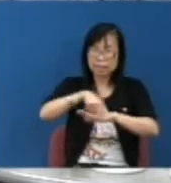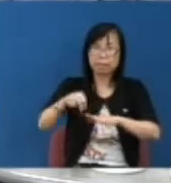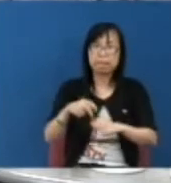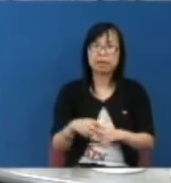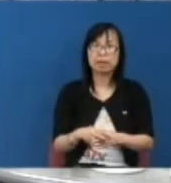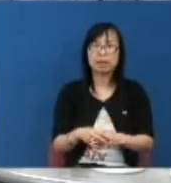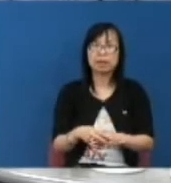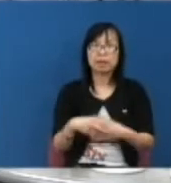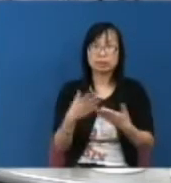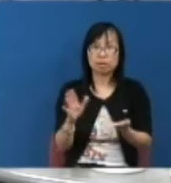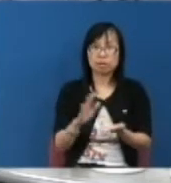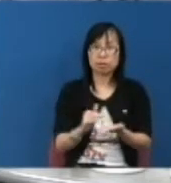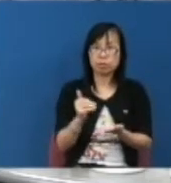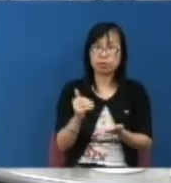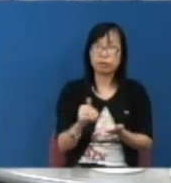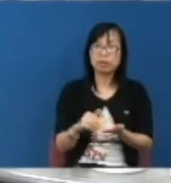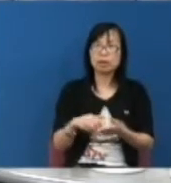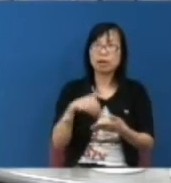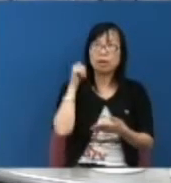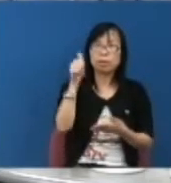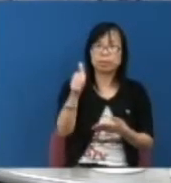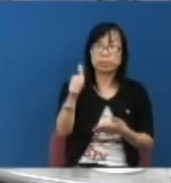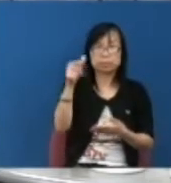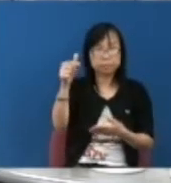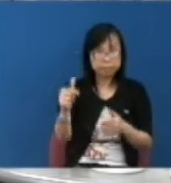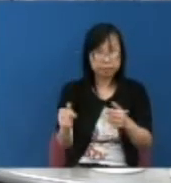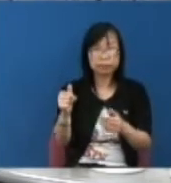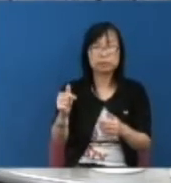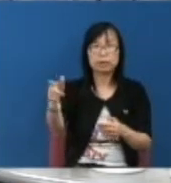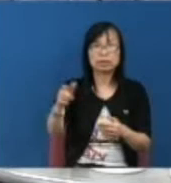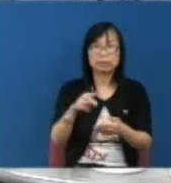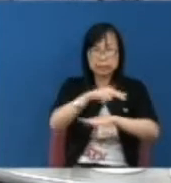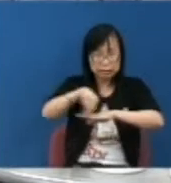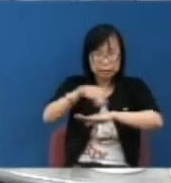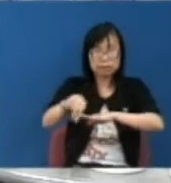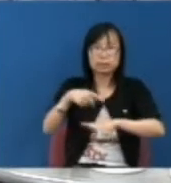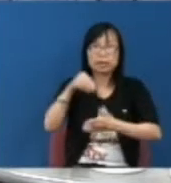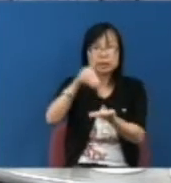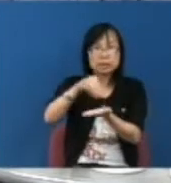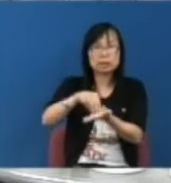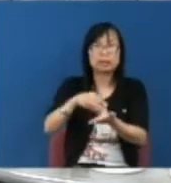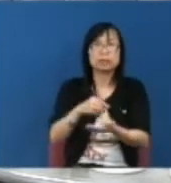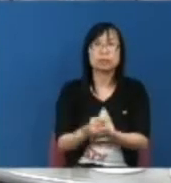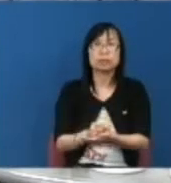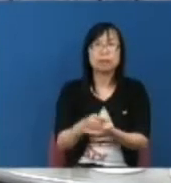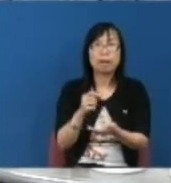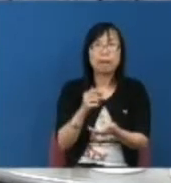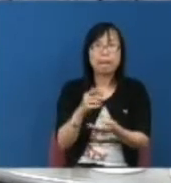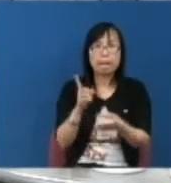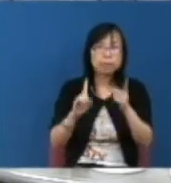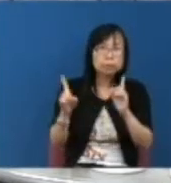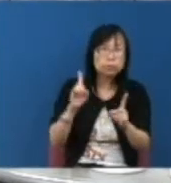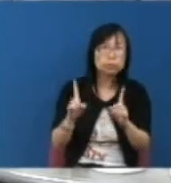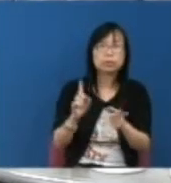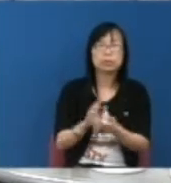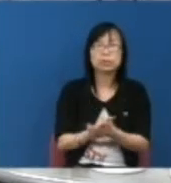然後先至咧達到我依個某個優質嘅標準咧，咁我所有嗰啲設計一定要有個靈活性同埋有彈性咯，你唔可